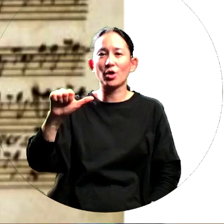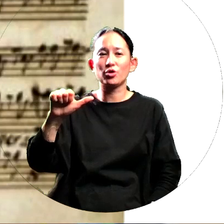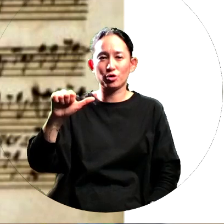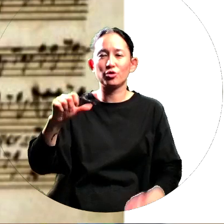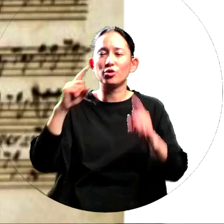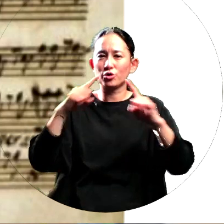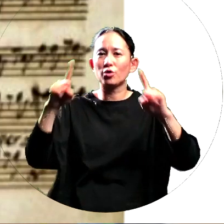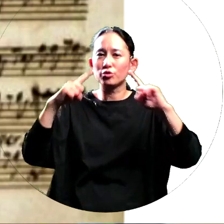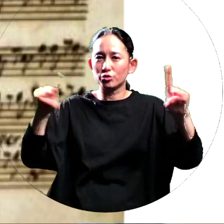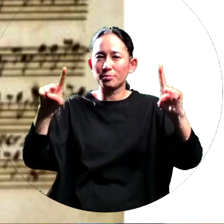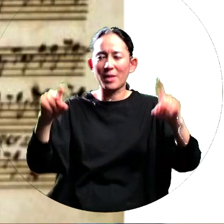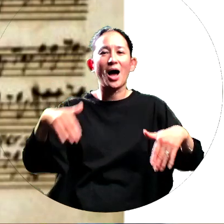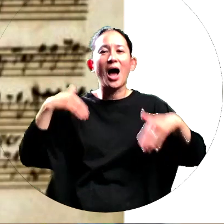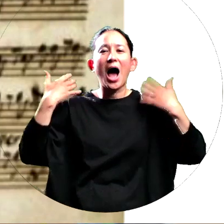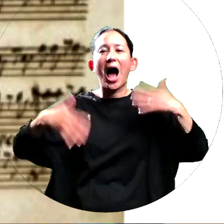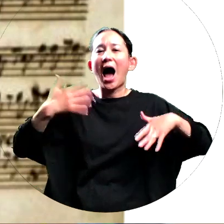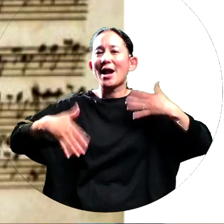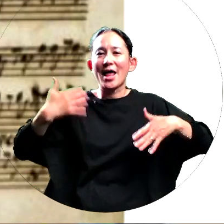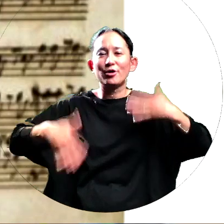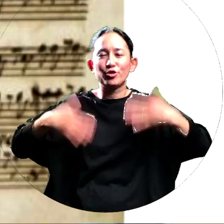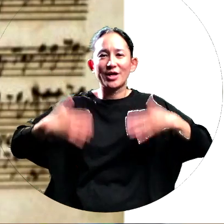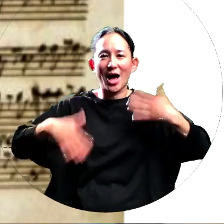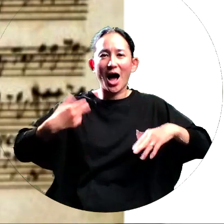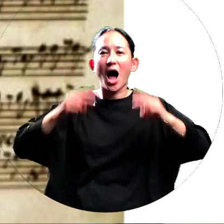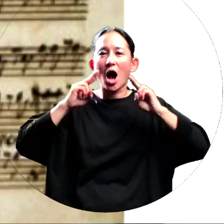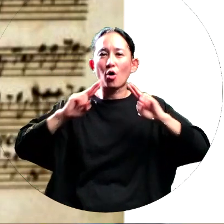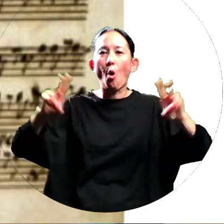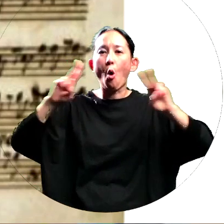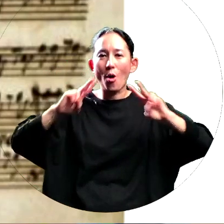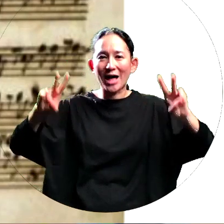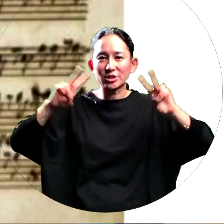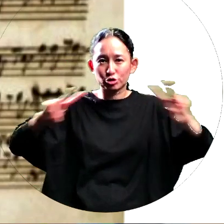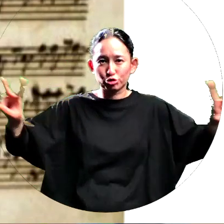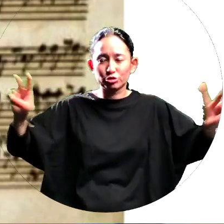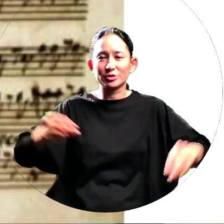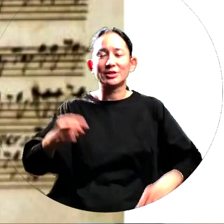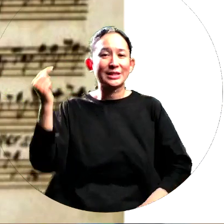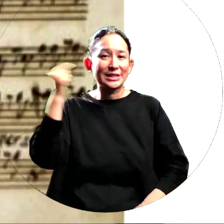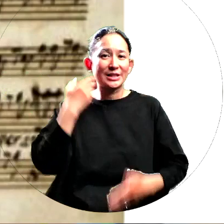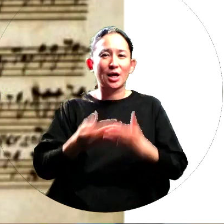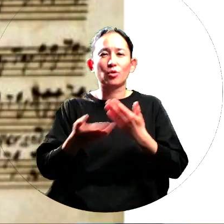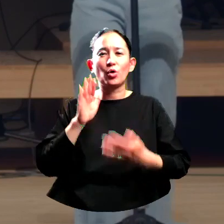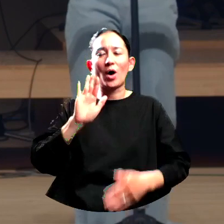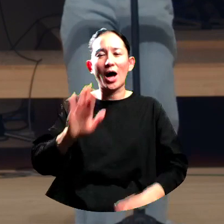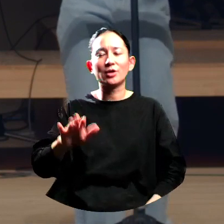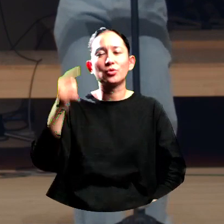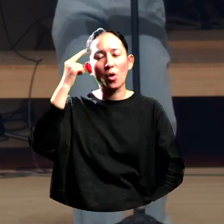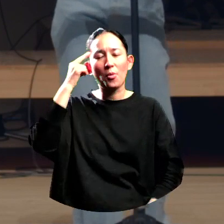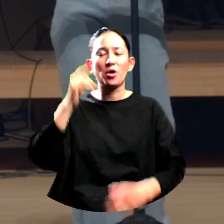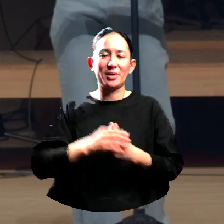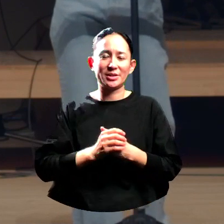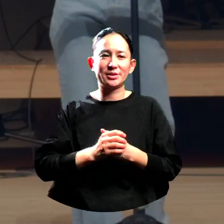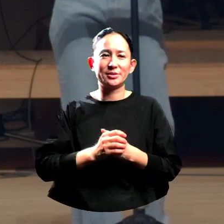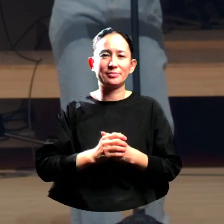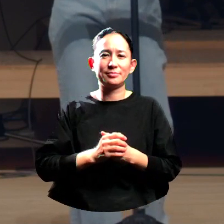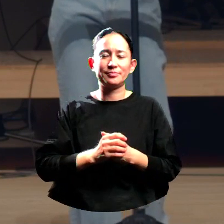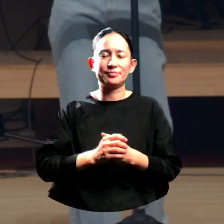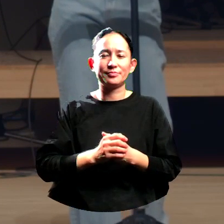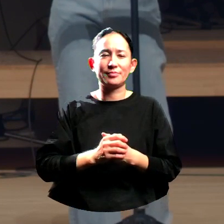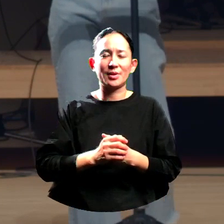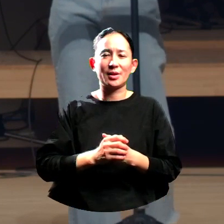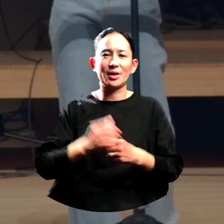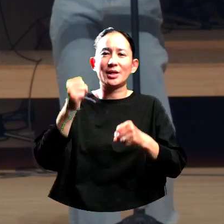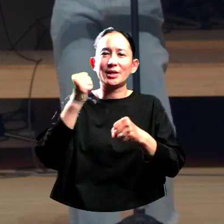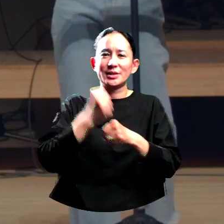Messiah? ヘンデルという人が作曲した、有名な曲ですね。 It's written by